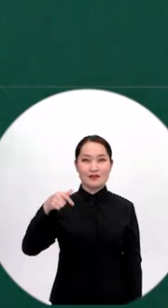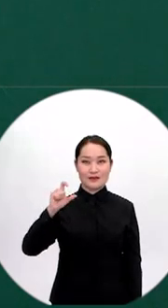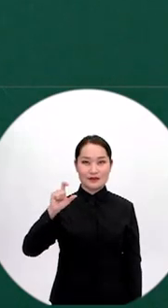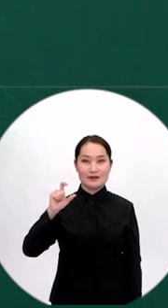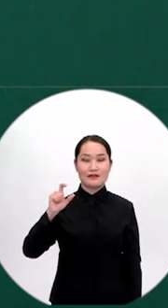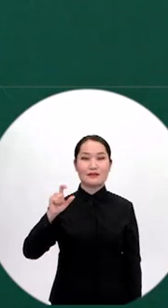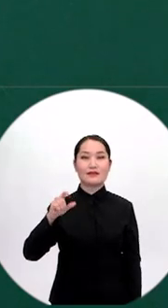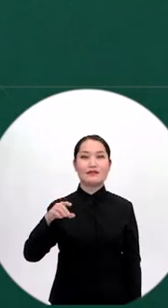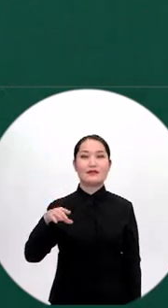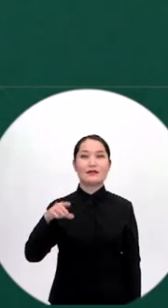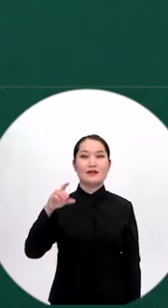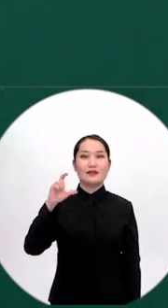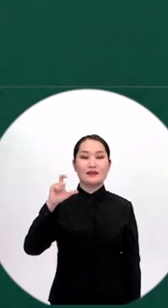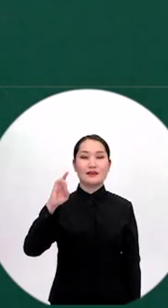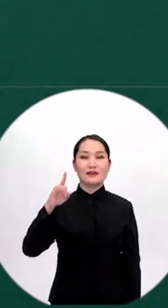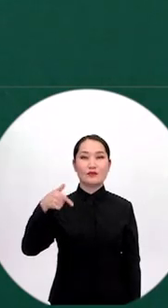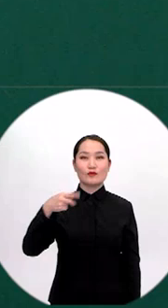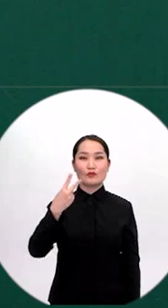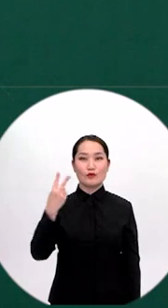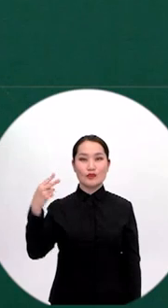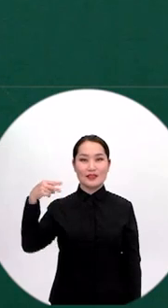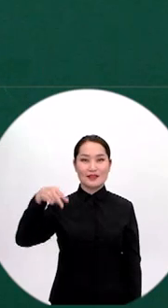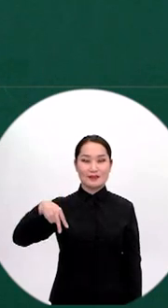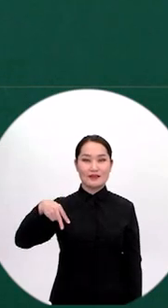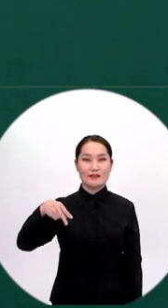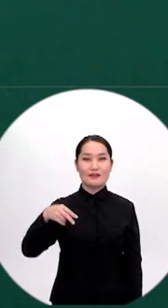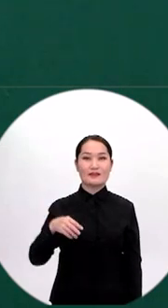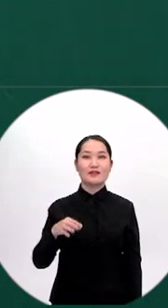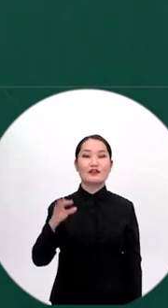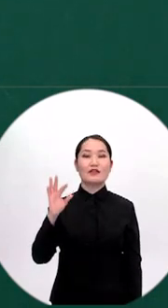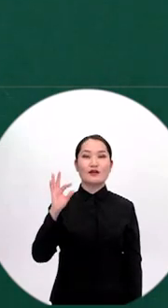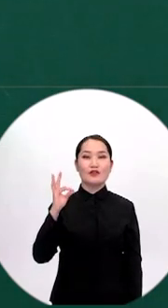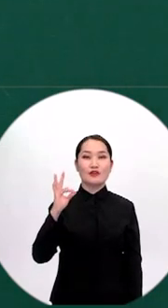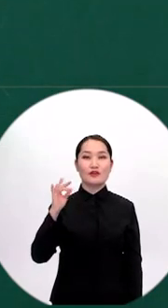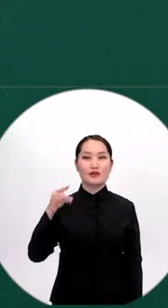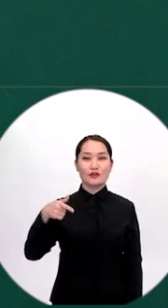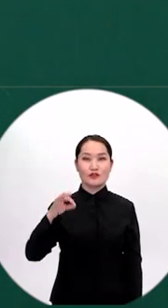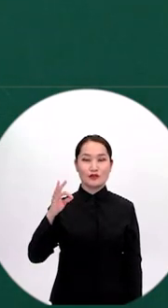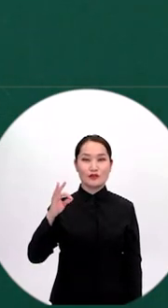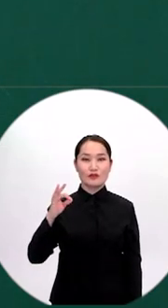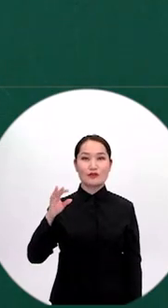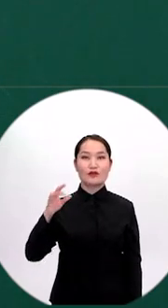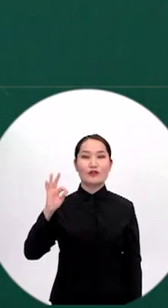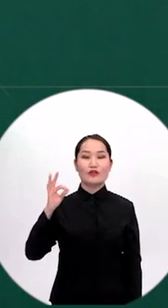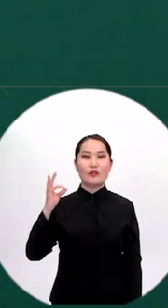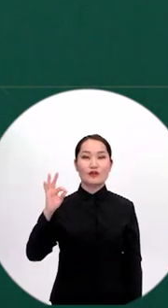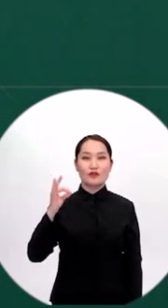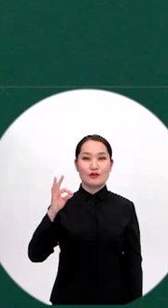Эрг. Эргүүл. өрг